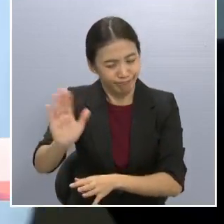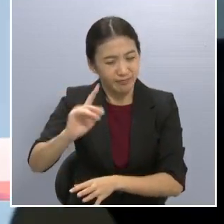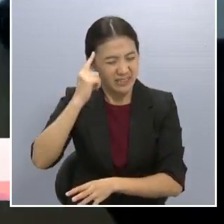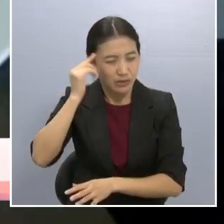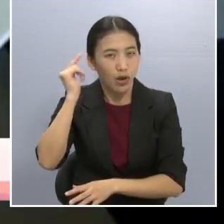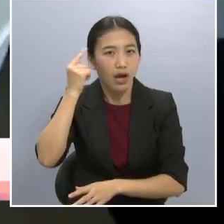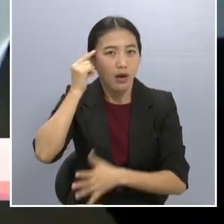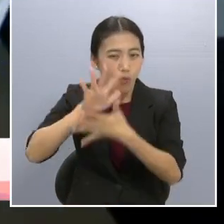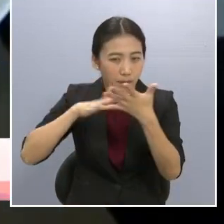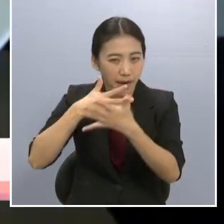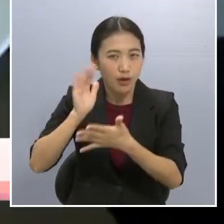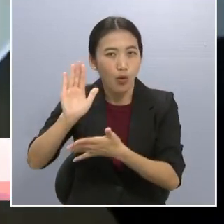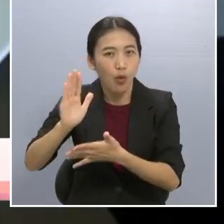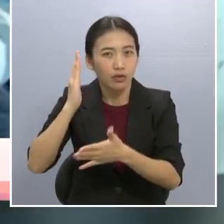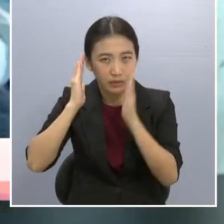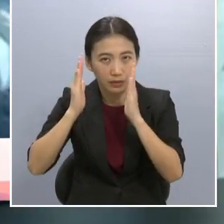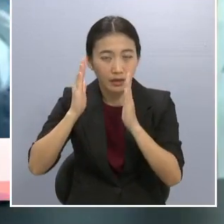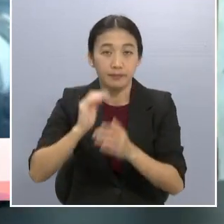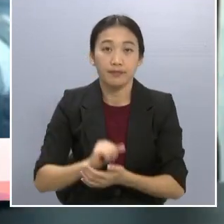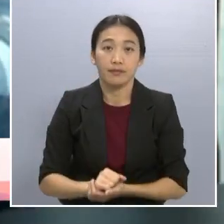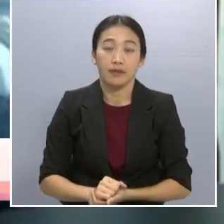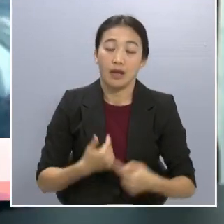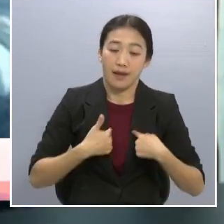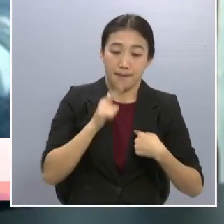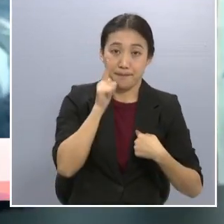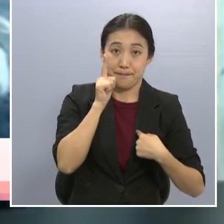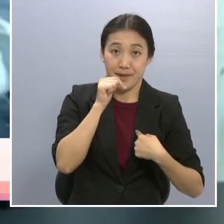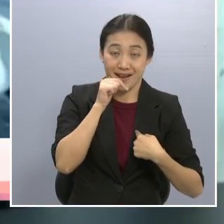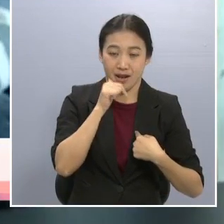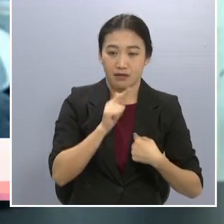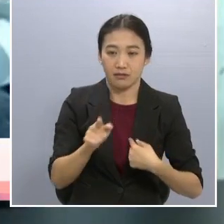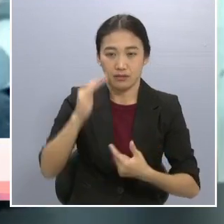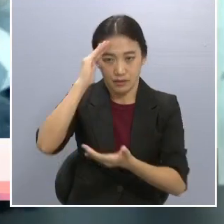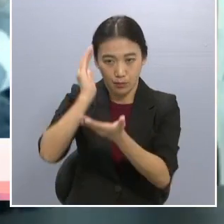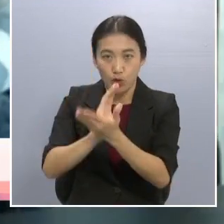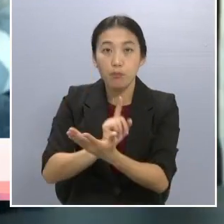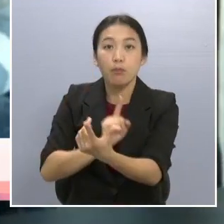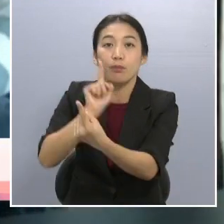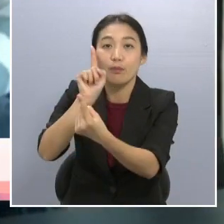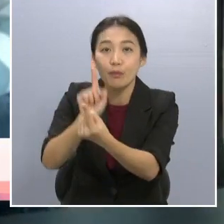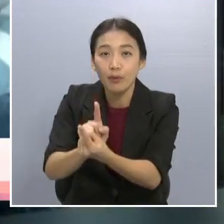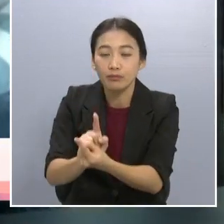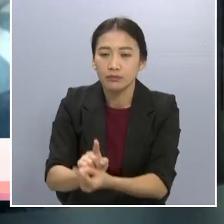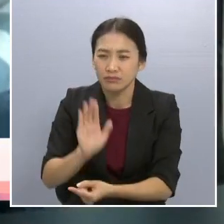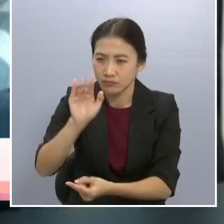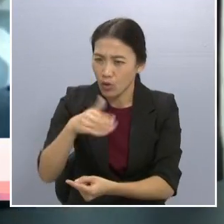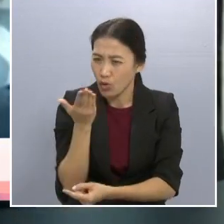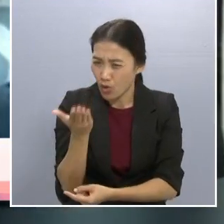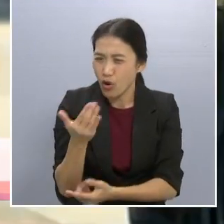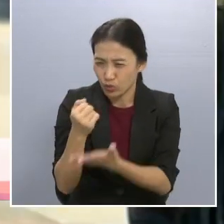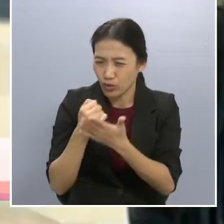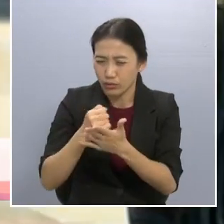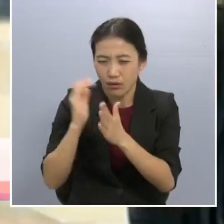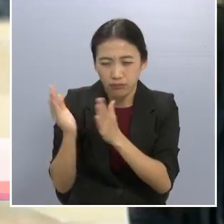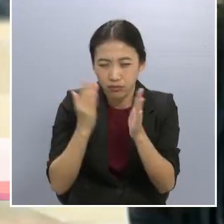ความคืบหน้าทางคดีกับทางตำรวจตำรวจก็บอกว่าให้ไปหาหลักฐานมาที่บ่งชี้ว่ามันไม่ใช่อุบัติเห